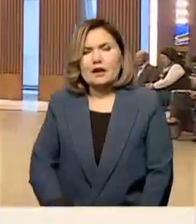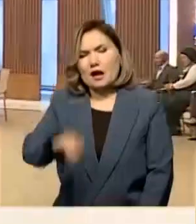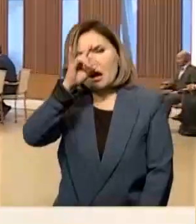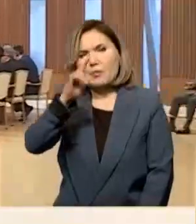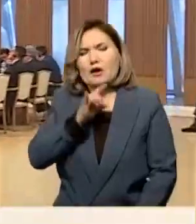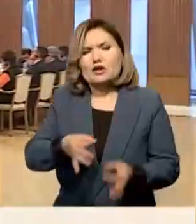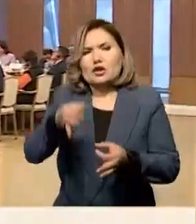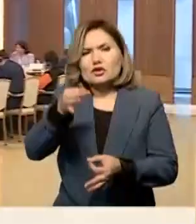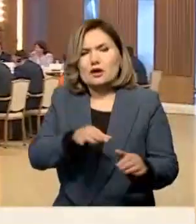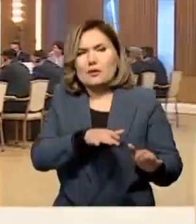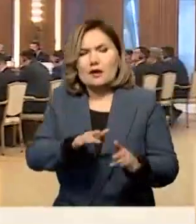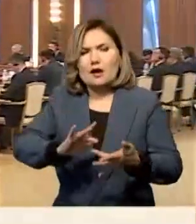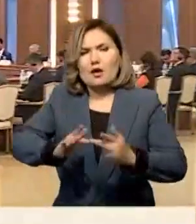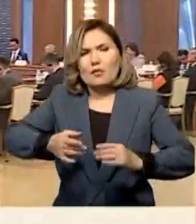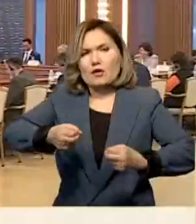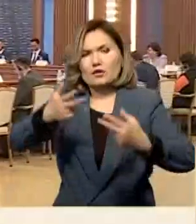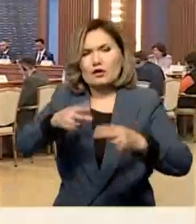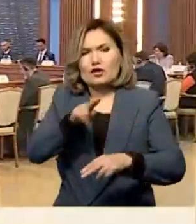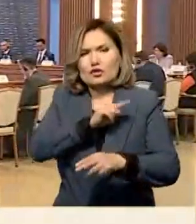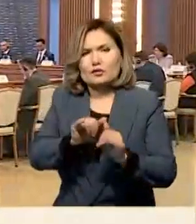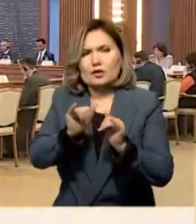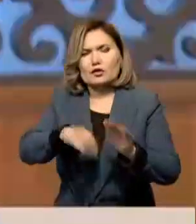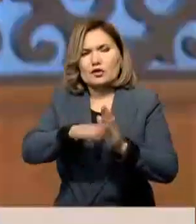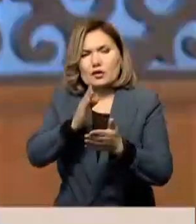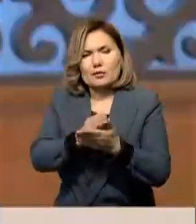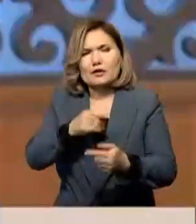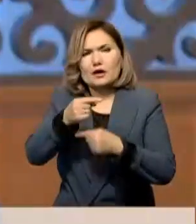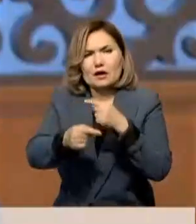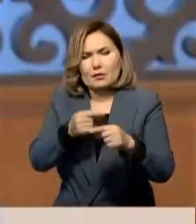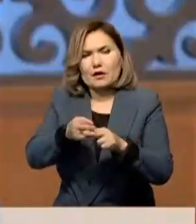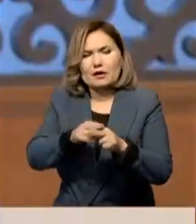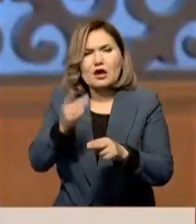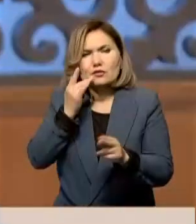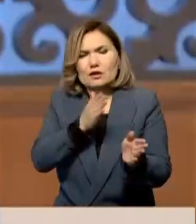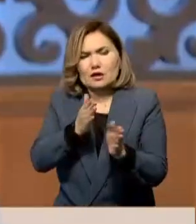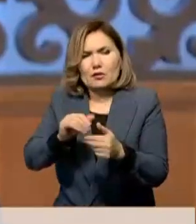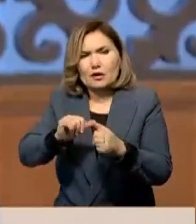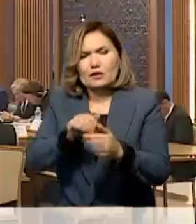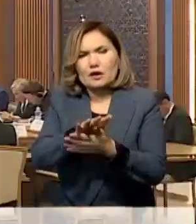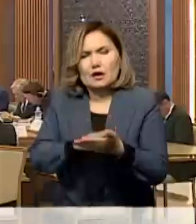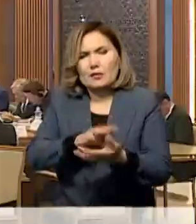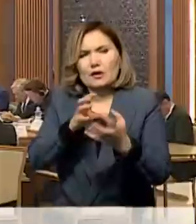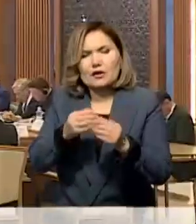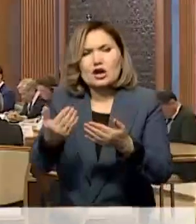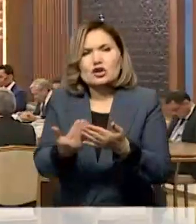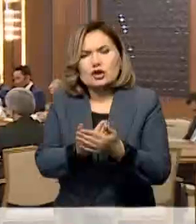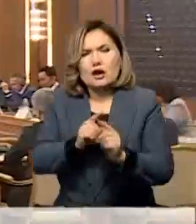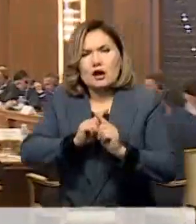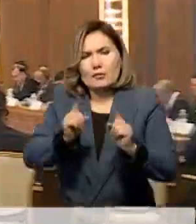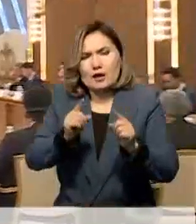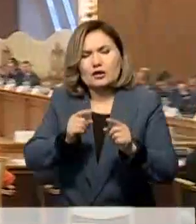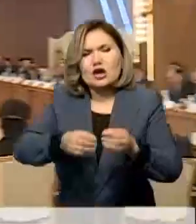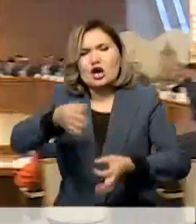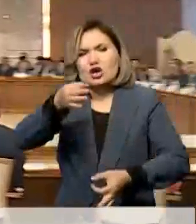Қазақстанда сот процестерінен онлайн трансляция жасау қарқынала бастады. Бұл үрдіс енді жүйелі түрде жалғасады. Саладағы тағы бір жаңашылдық елде